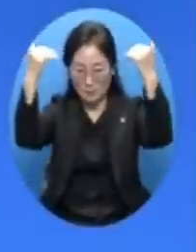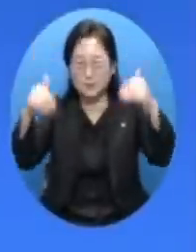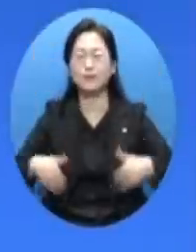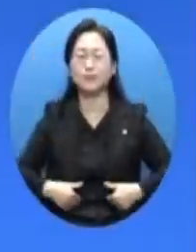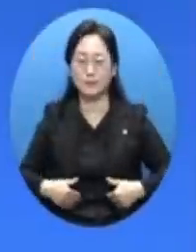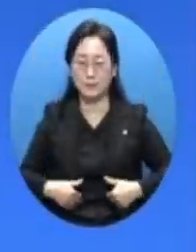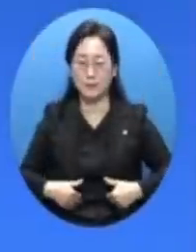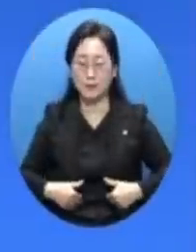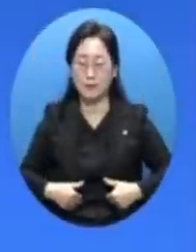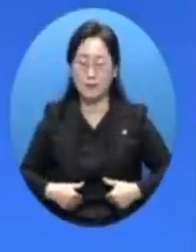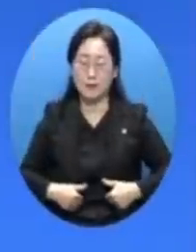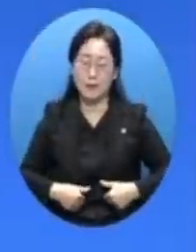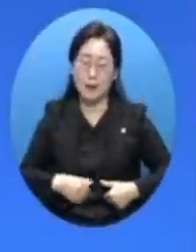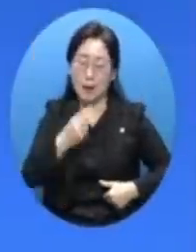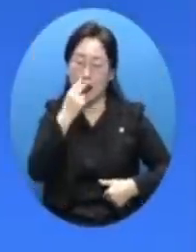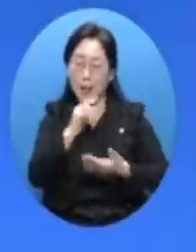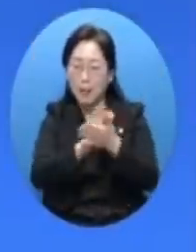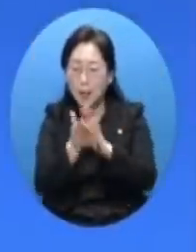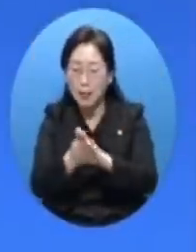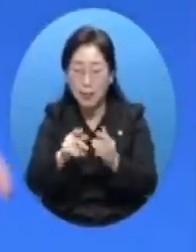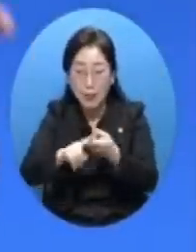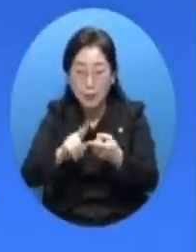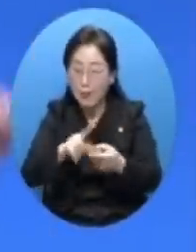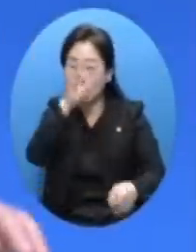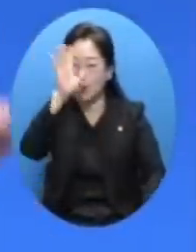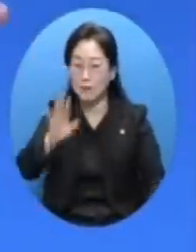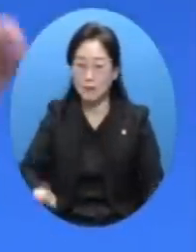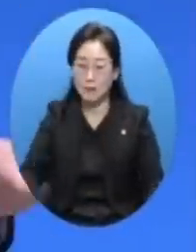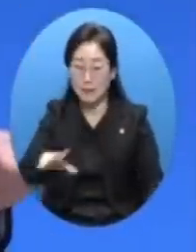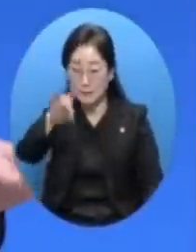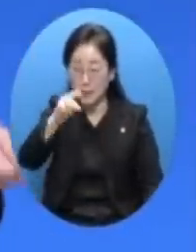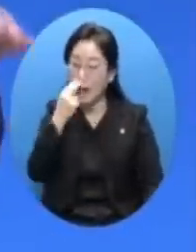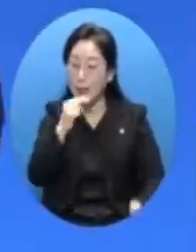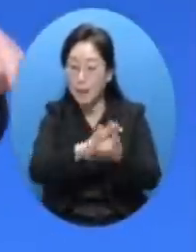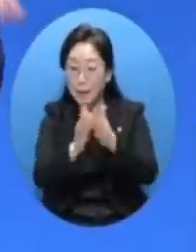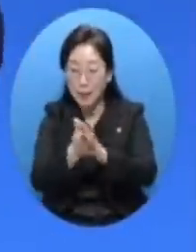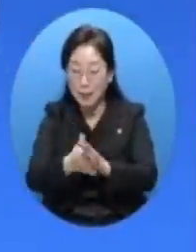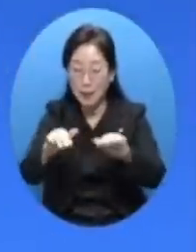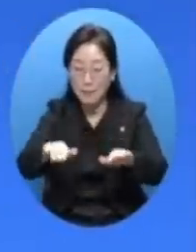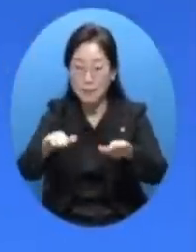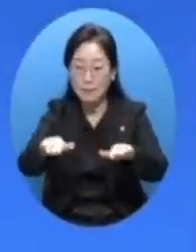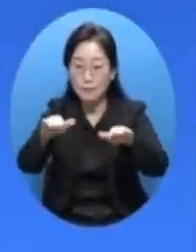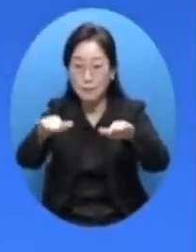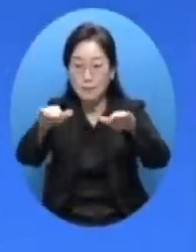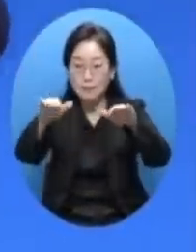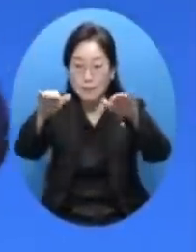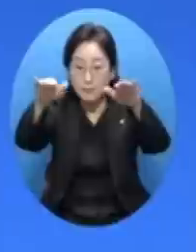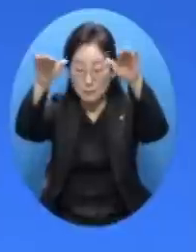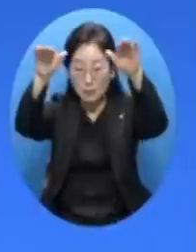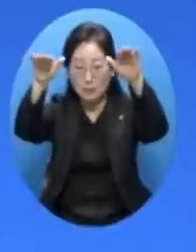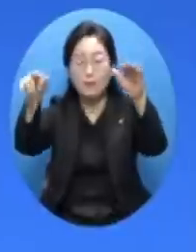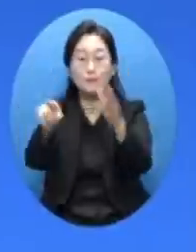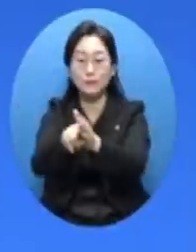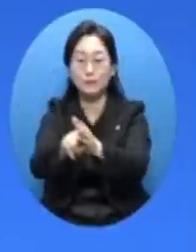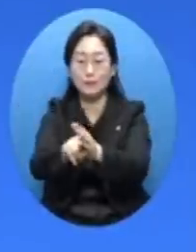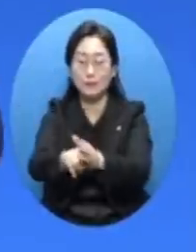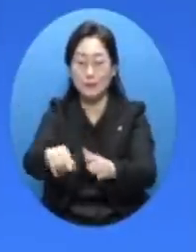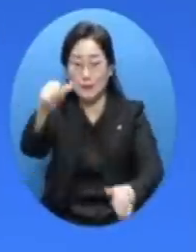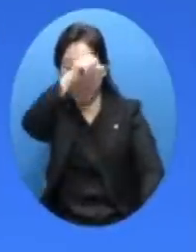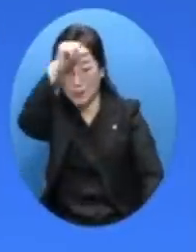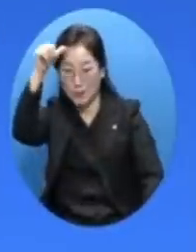됩니다. 반낮 초보적인 신앙에 머물러 있으면 안 됩니다. 예수를 처음 믿을 때 초보적인 신앙에서 점점 믿음이 자라서 장로님쯤